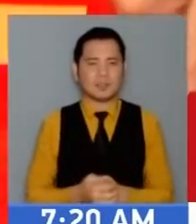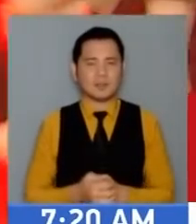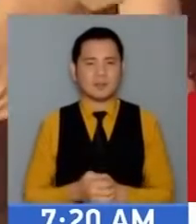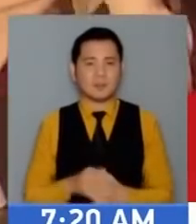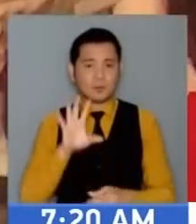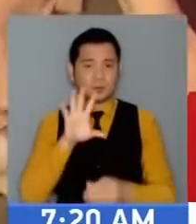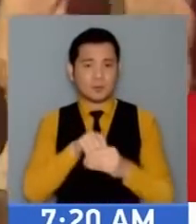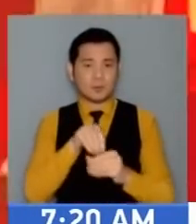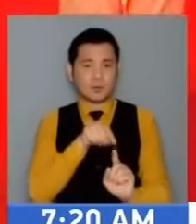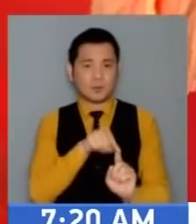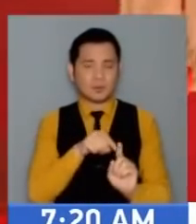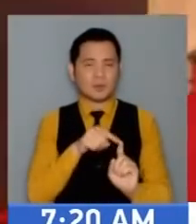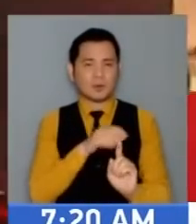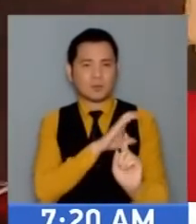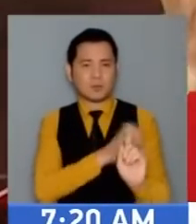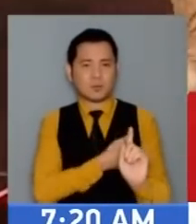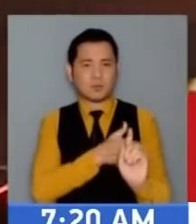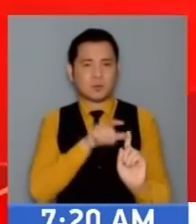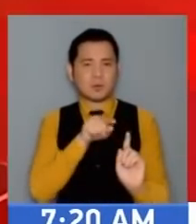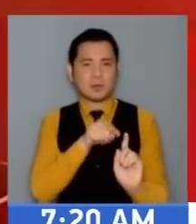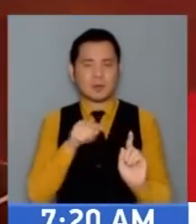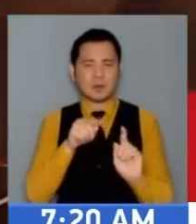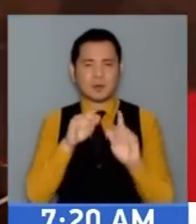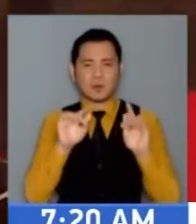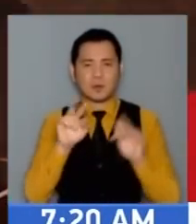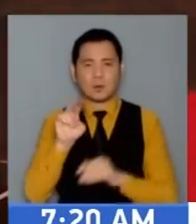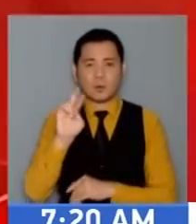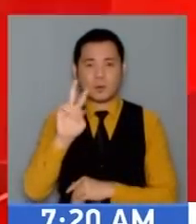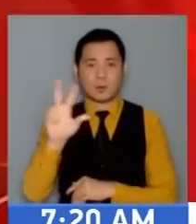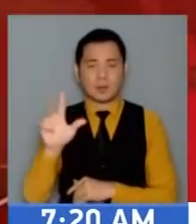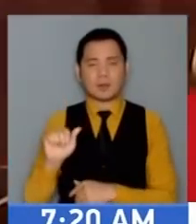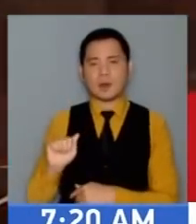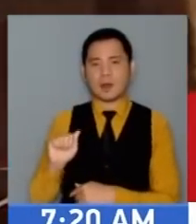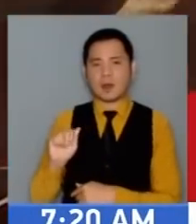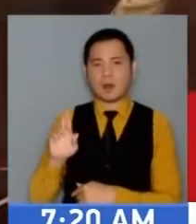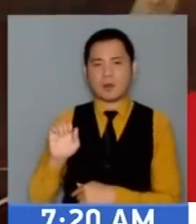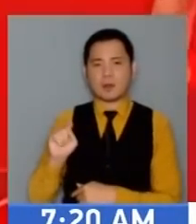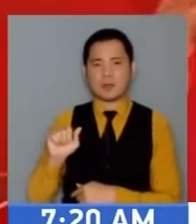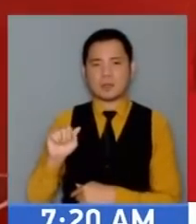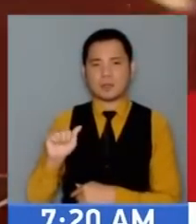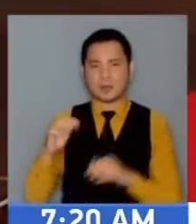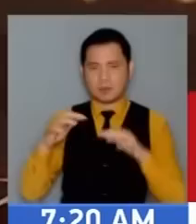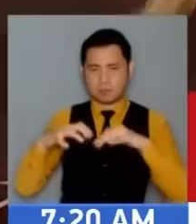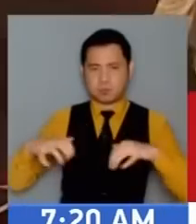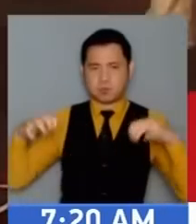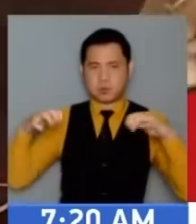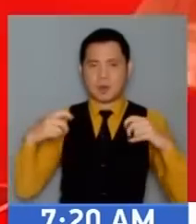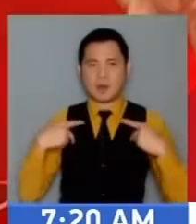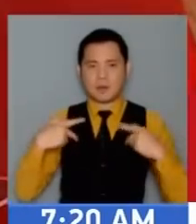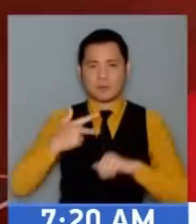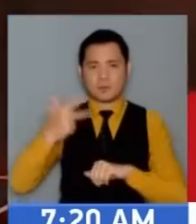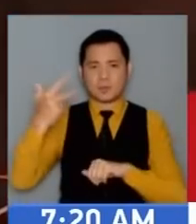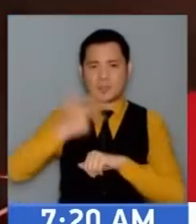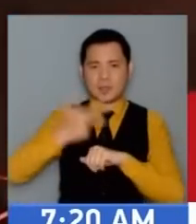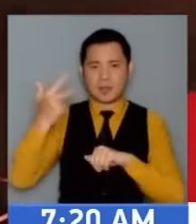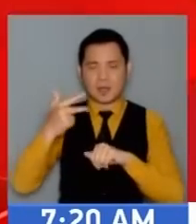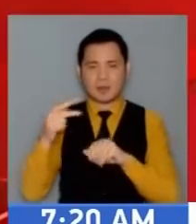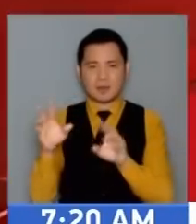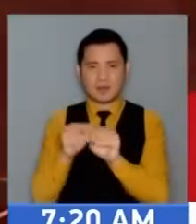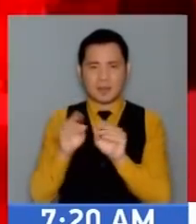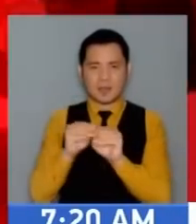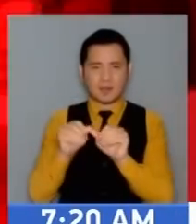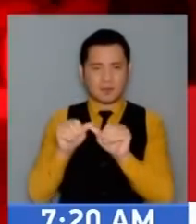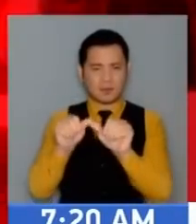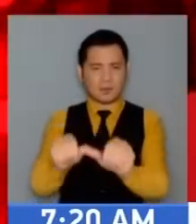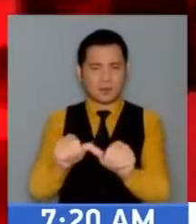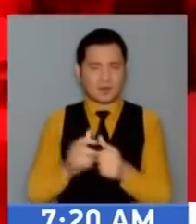P-Popcon 2023 concert sa Araneta Coliseum na culmination ng 3-day P-Pop convention. Hataw ang P-Pop